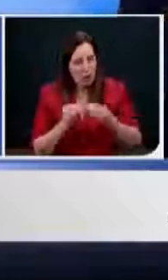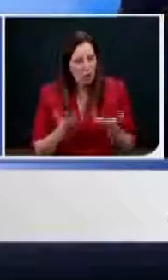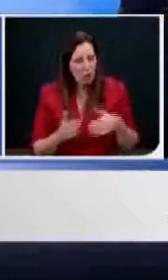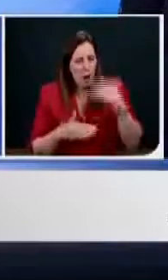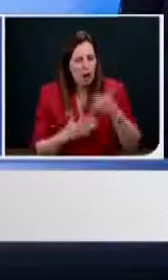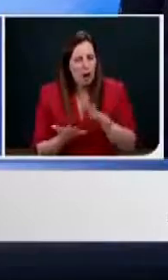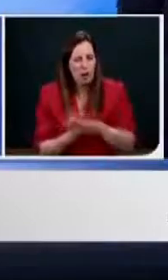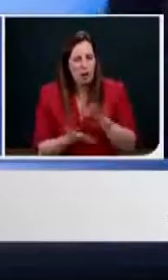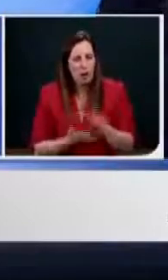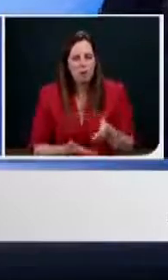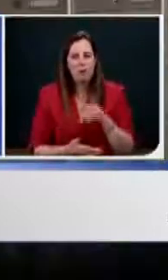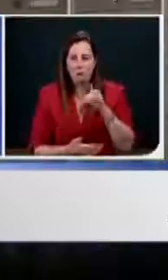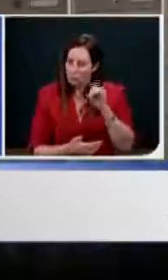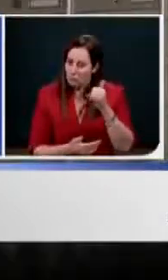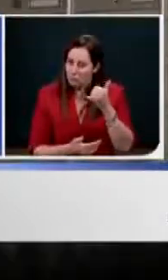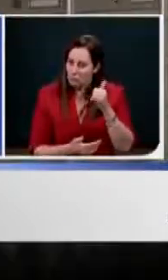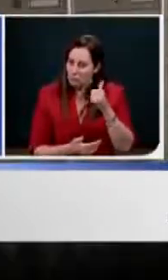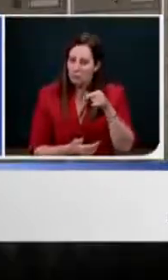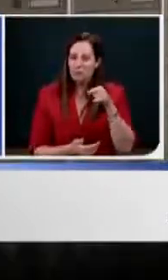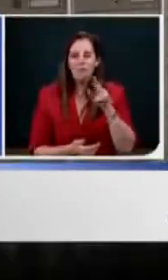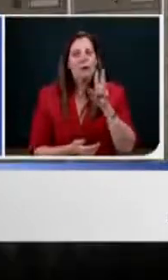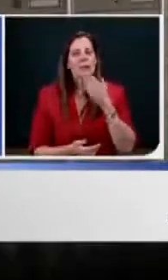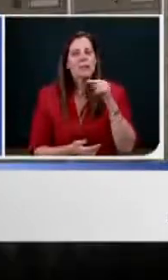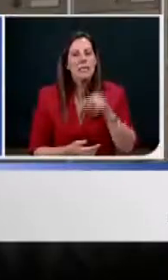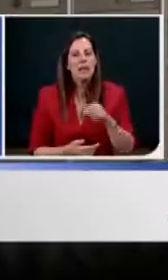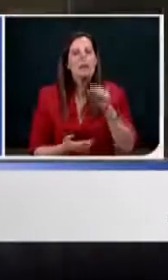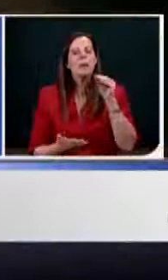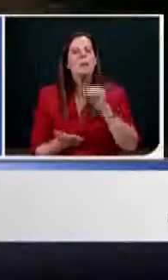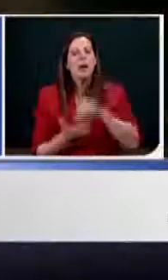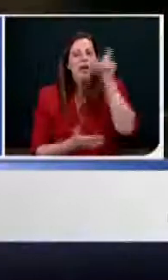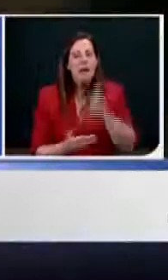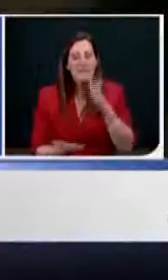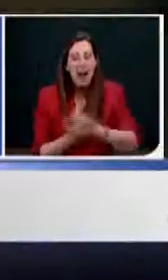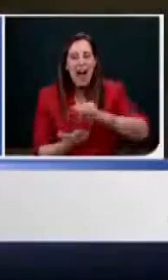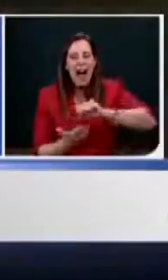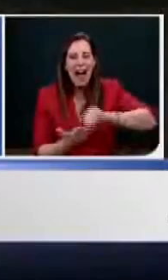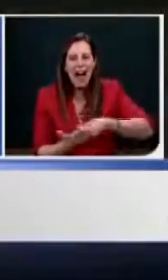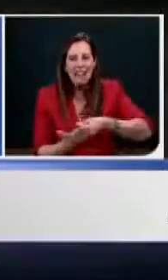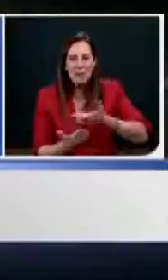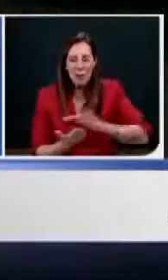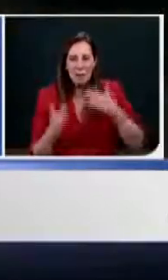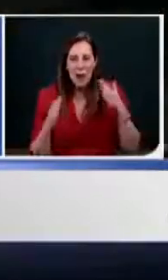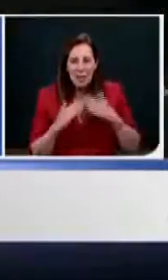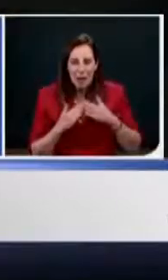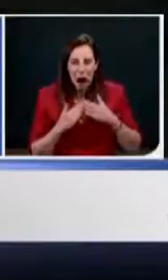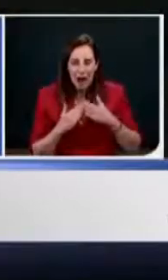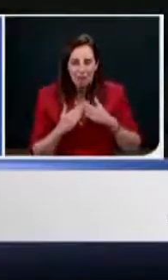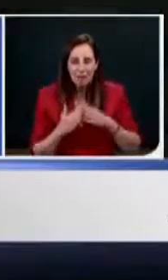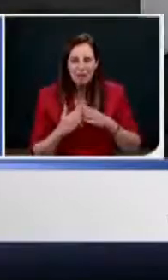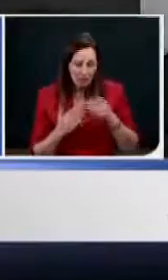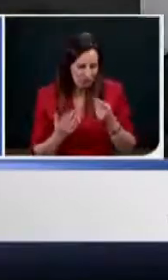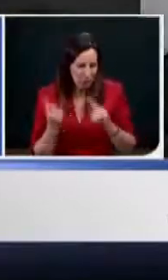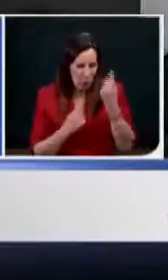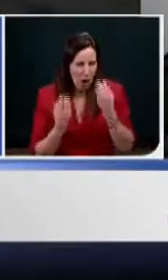ראש, לזכור את זה. יש ביטוי פשוט בארץ שברגע שבן אדם חותם על קבלת הדירה, זאת אומרת, זה